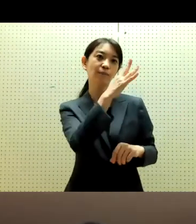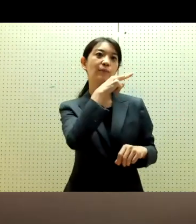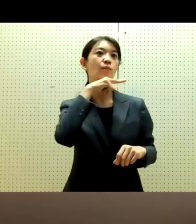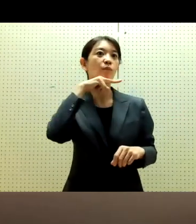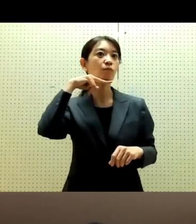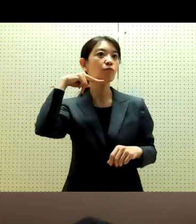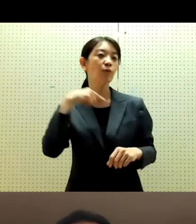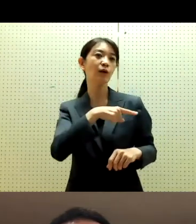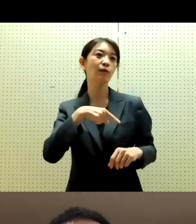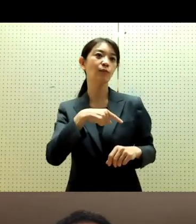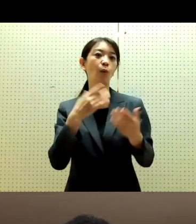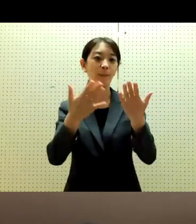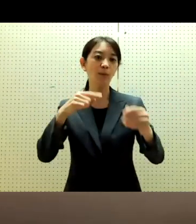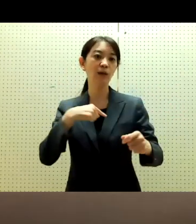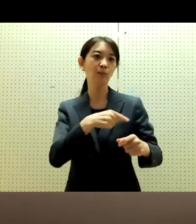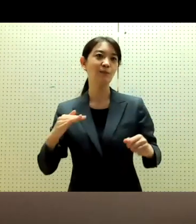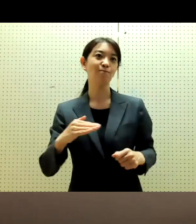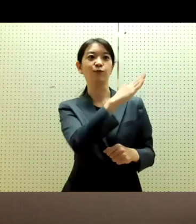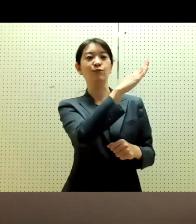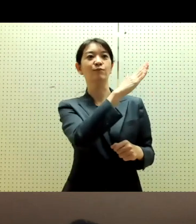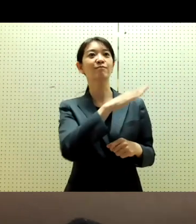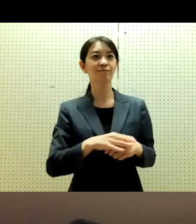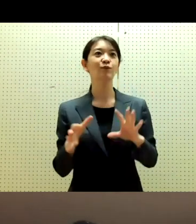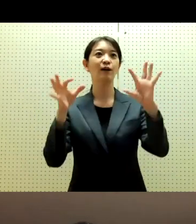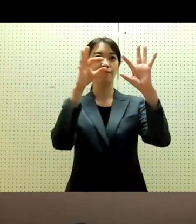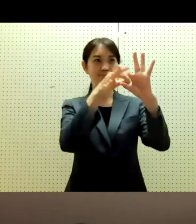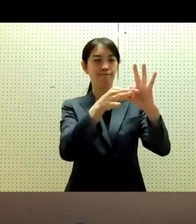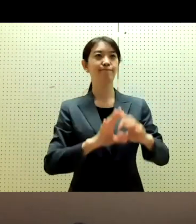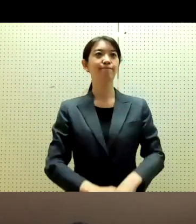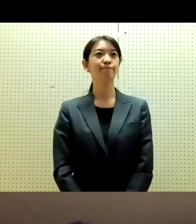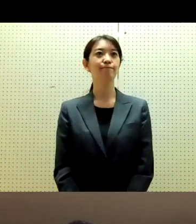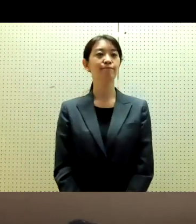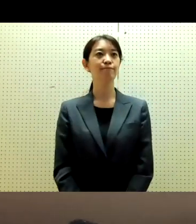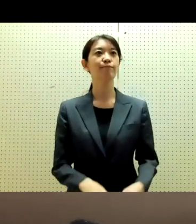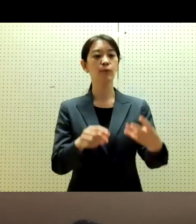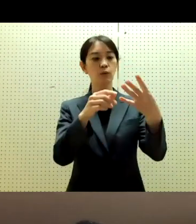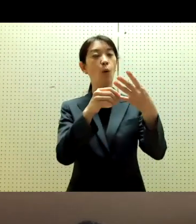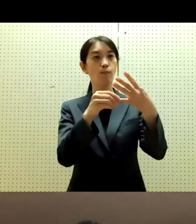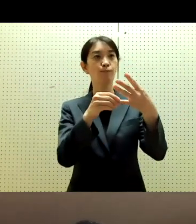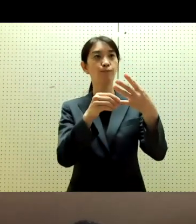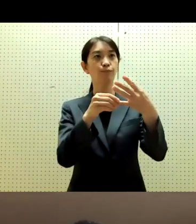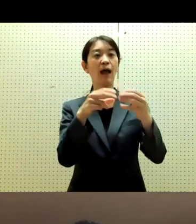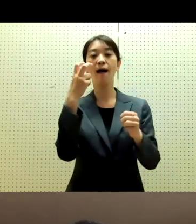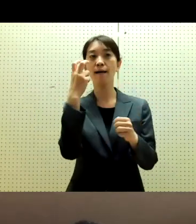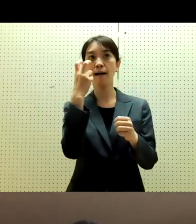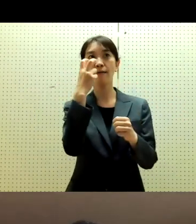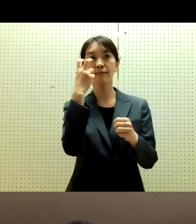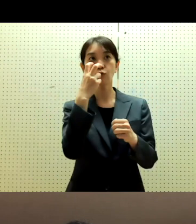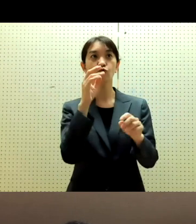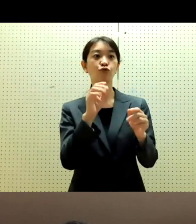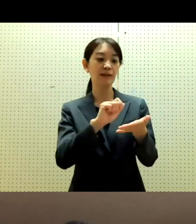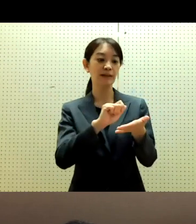欲の向上にもつながりました。4、 観察・記録の支援